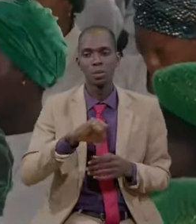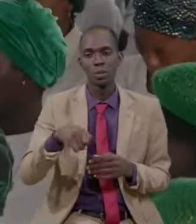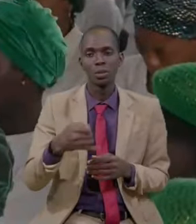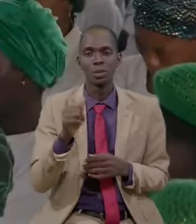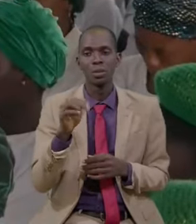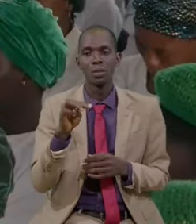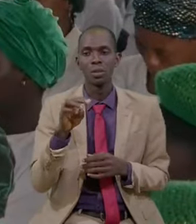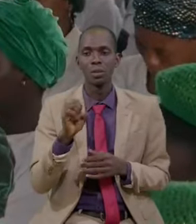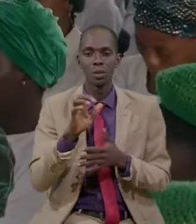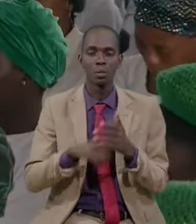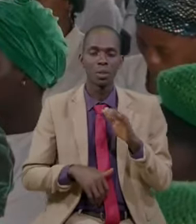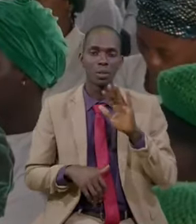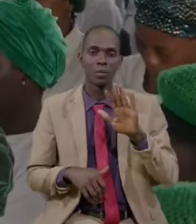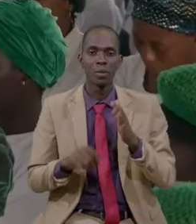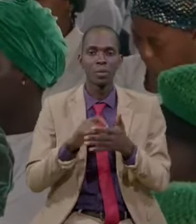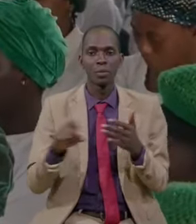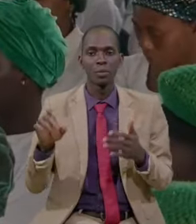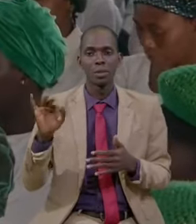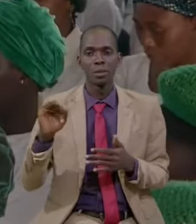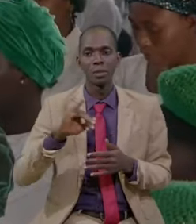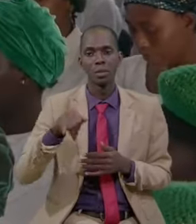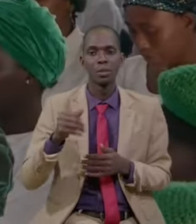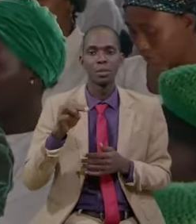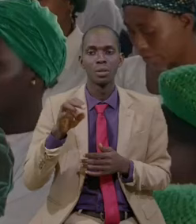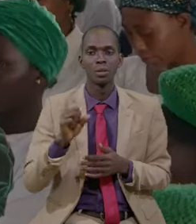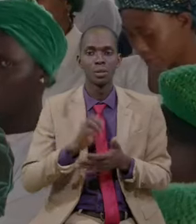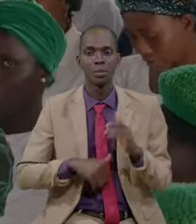5, 19, Jacques 5, 19.